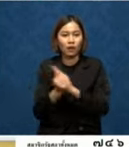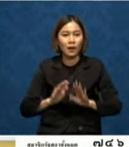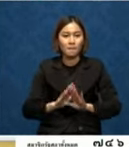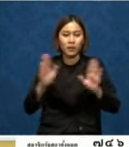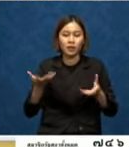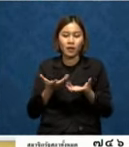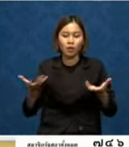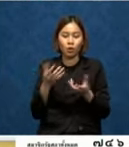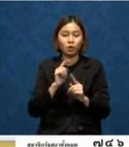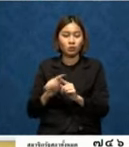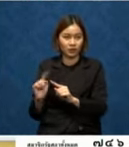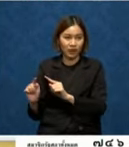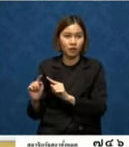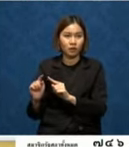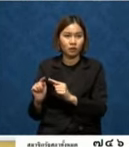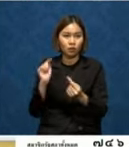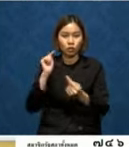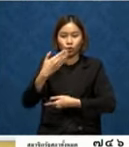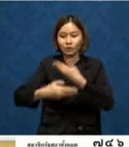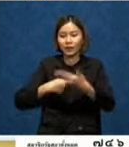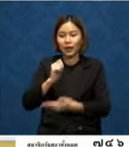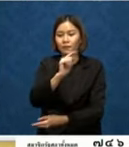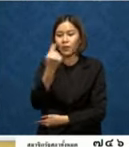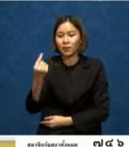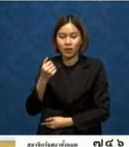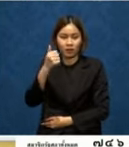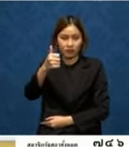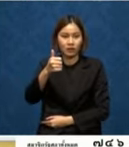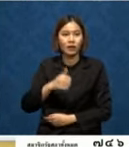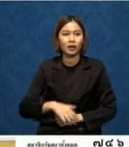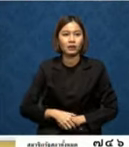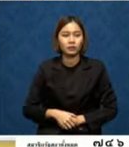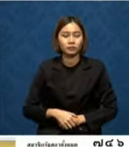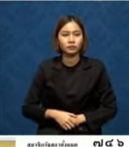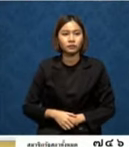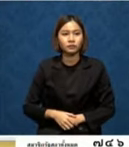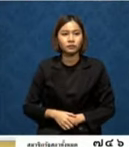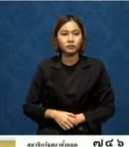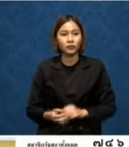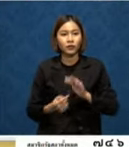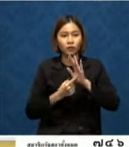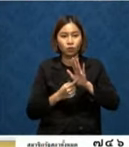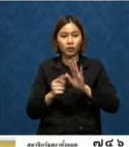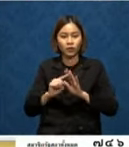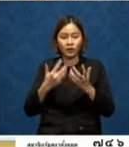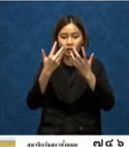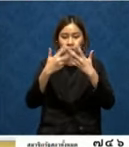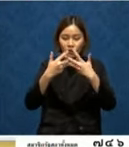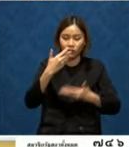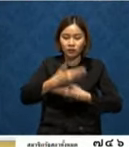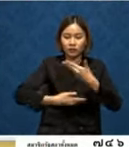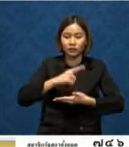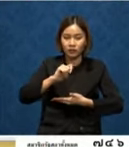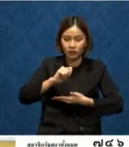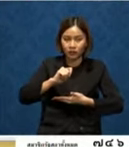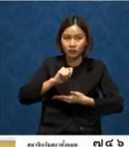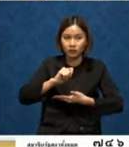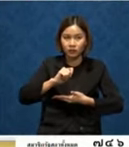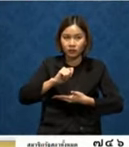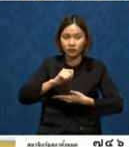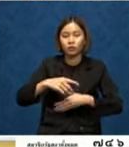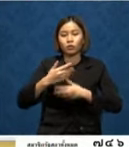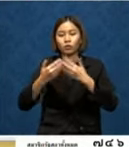หลายๆชนิดสามารถเข้าถึงตลาดใหม่ได้ดีและหลากหลายขึ้นเช่นอุตสาหกรรมตลาดอุตสาหกรรม